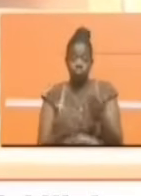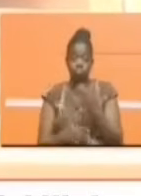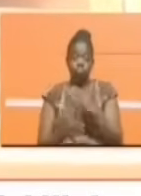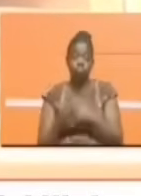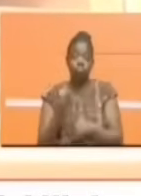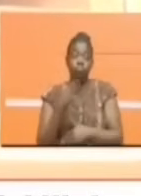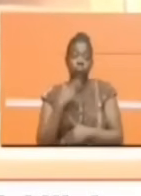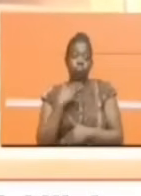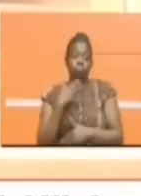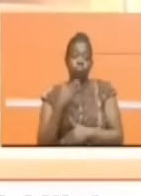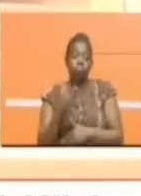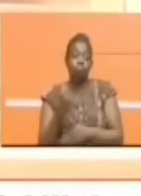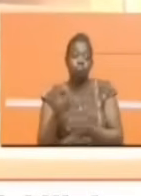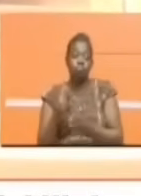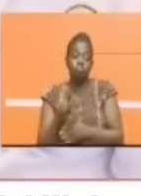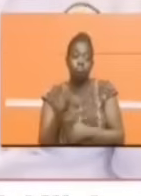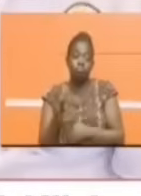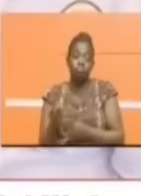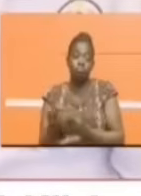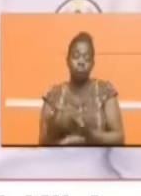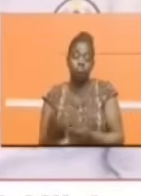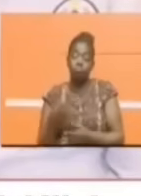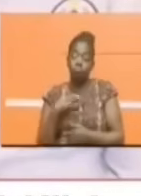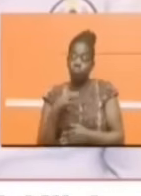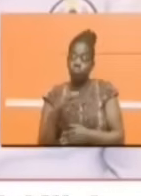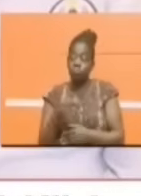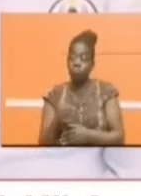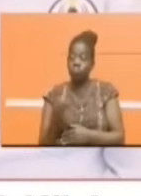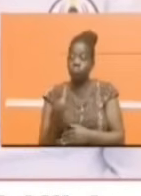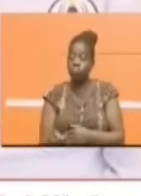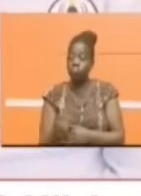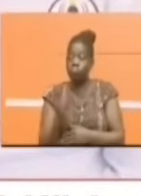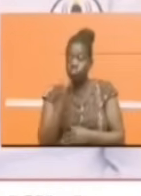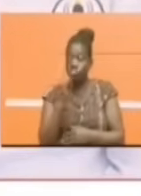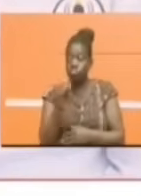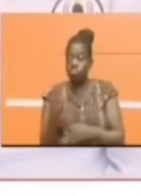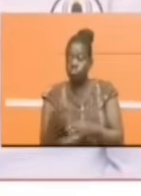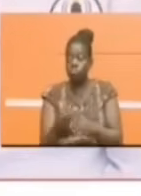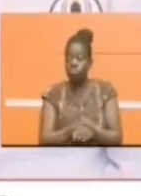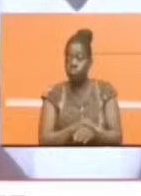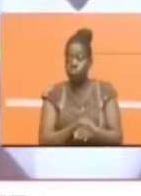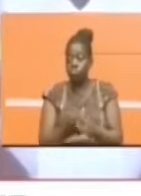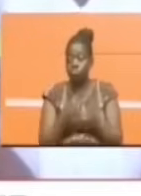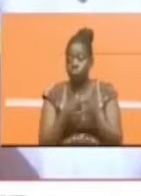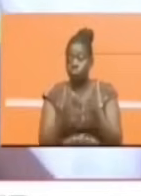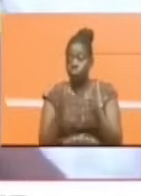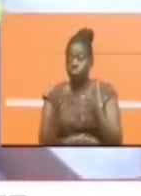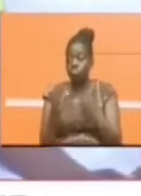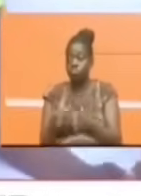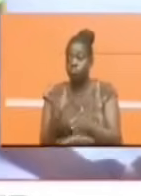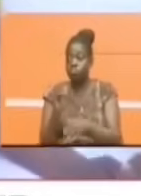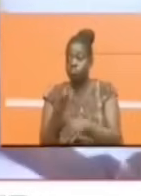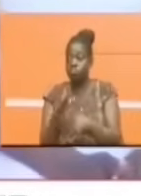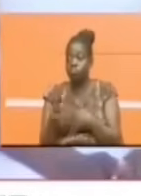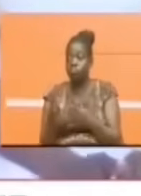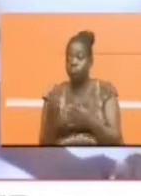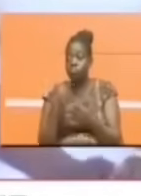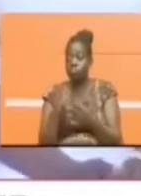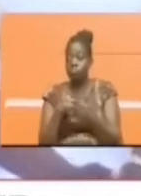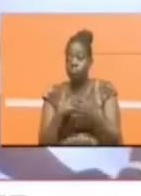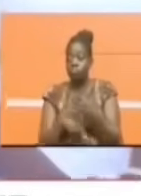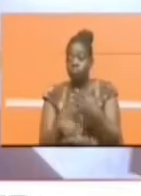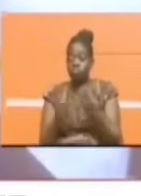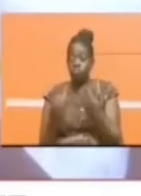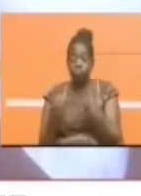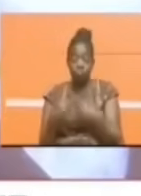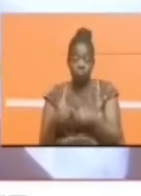geetaaga okuba nga mbutuufu osasulwa nga sinnakyewa. Margaret Zalwango munnamawulire wa Bukedde nga mukulembeze mu kibiina kino ategeeza nti baakuteeka